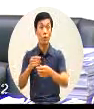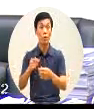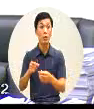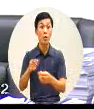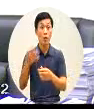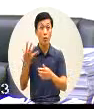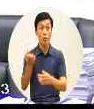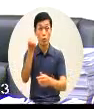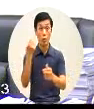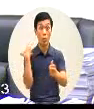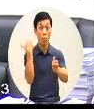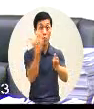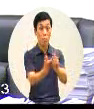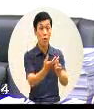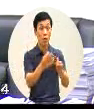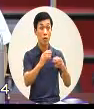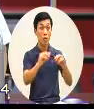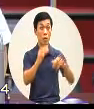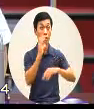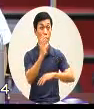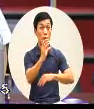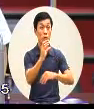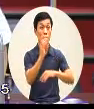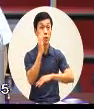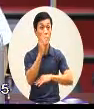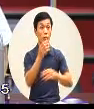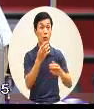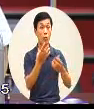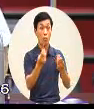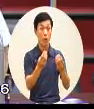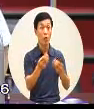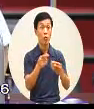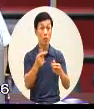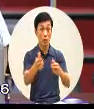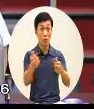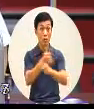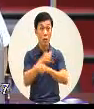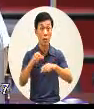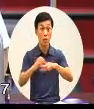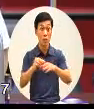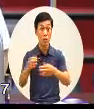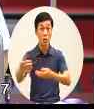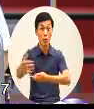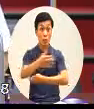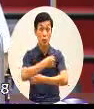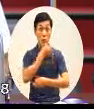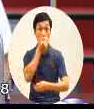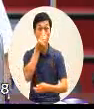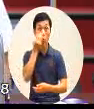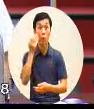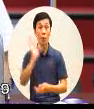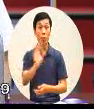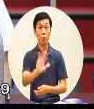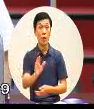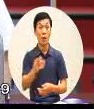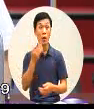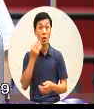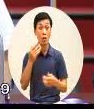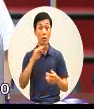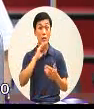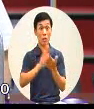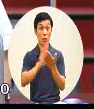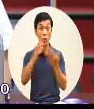方自治去处理，说这个代金啊，真的不要乱收，收下去啊，出问题那就不得